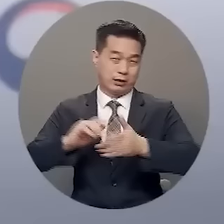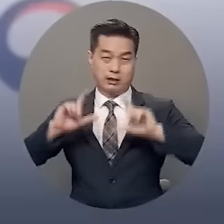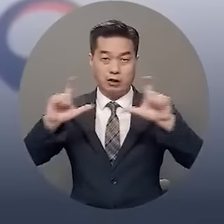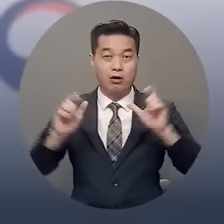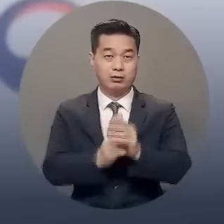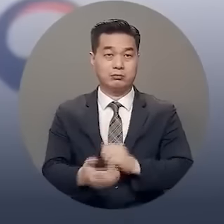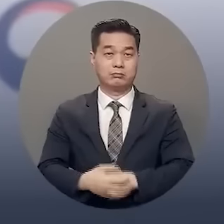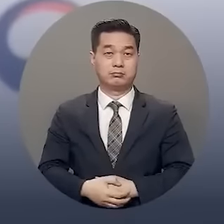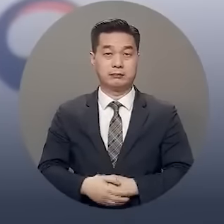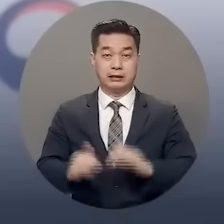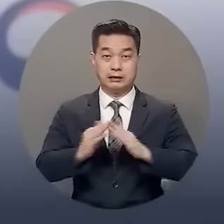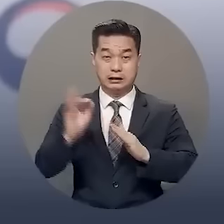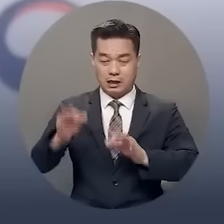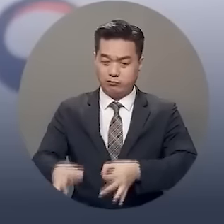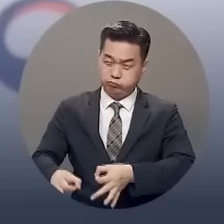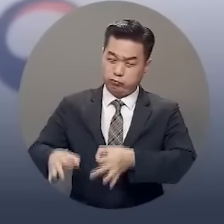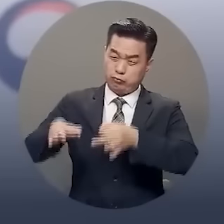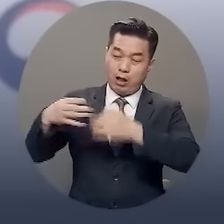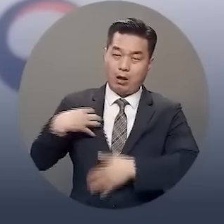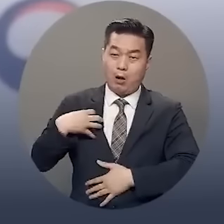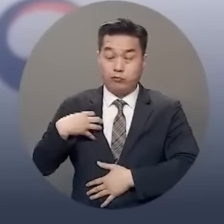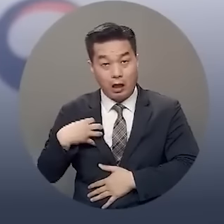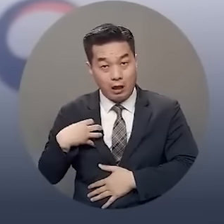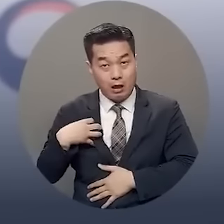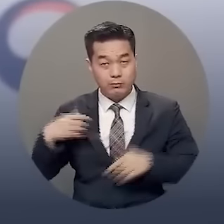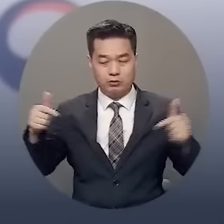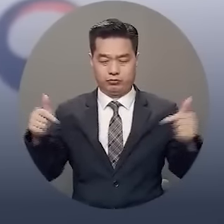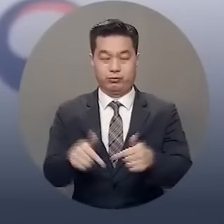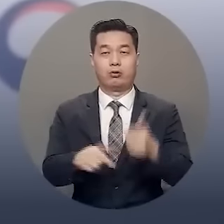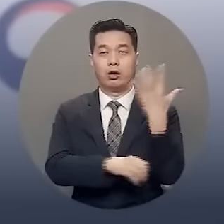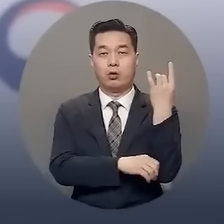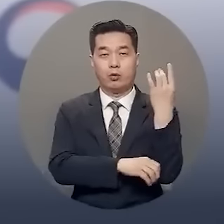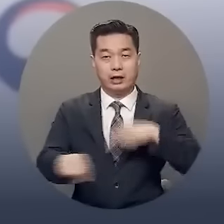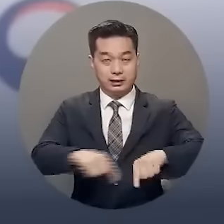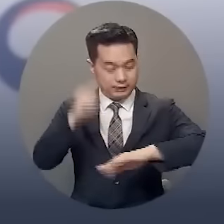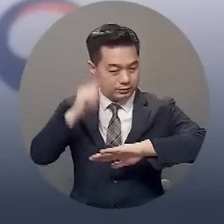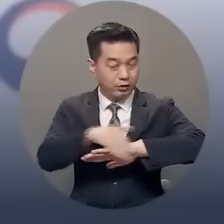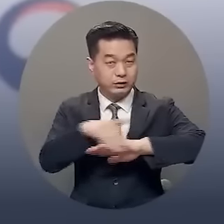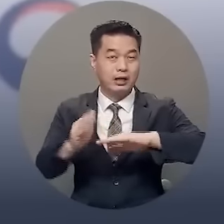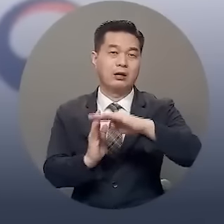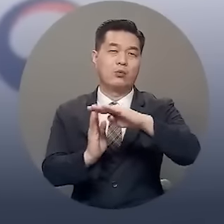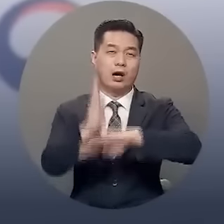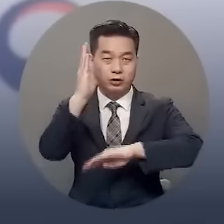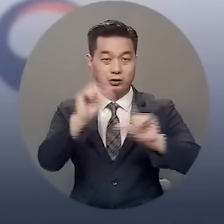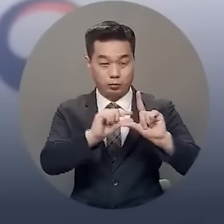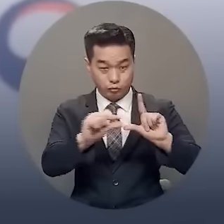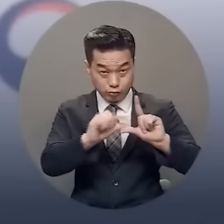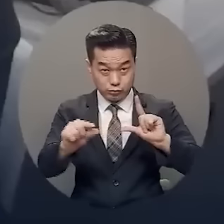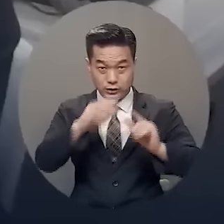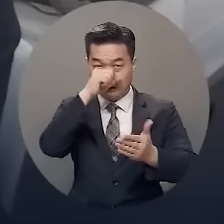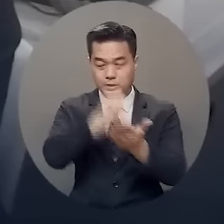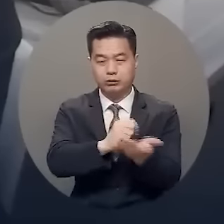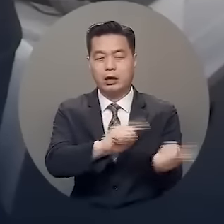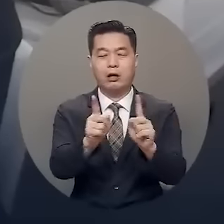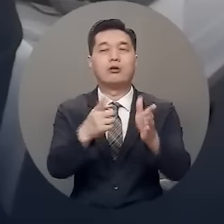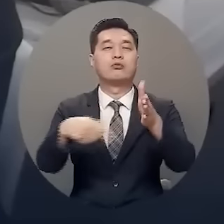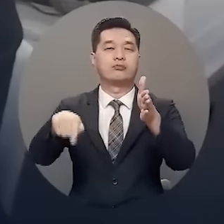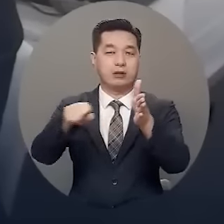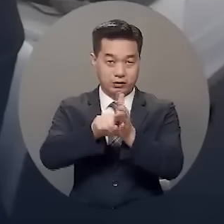가파르게 증가한 국민 부담을 완화하고 기존 정책에 과도했던 부분을 정상화하기